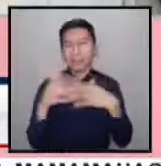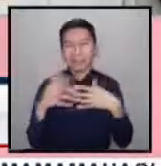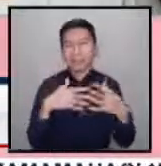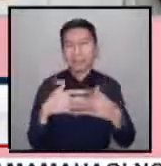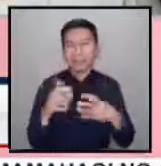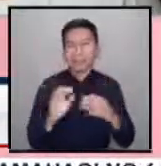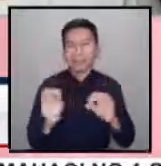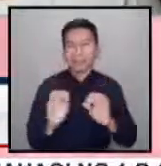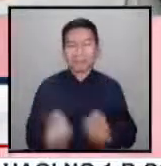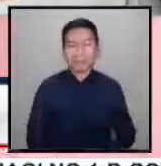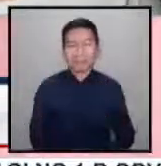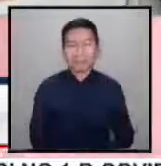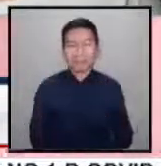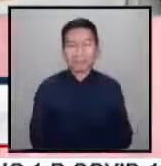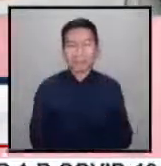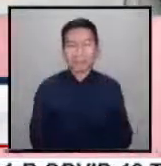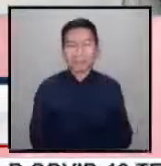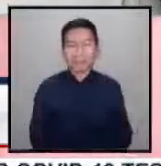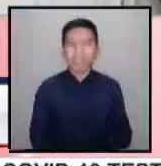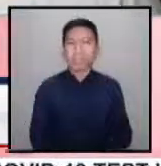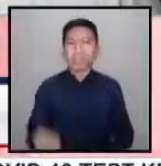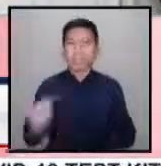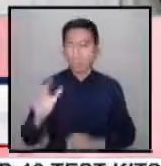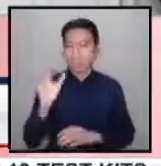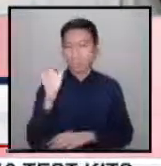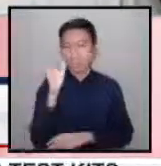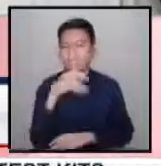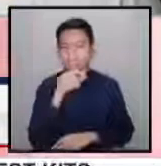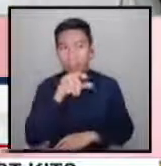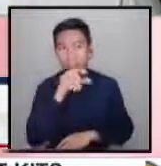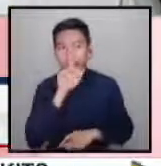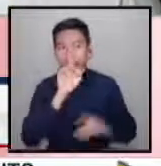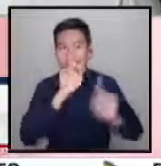Basta stranger lang po at